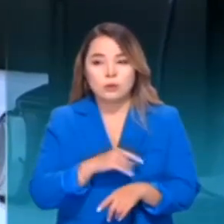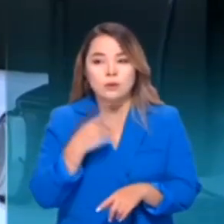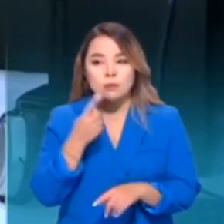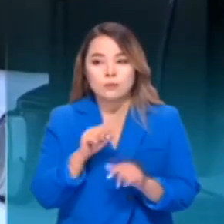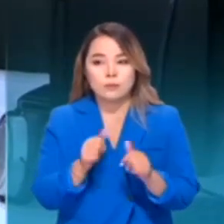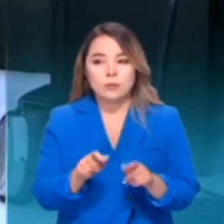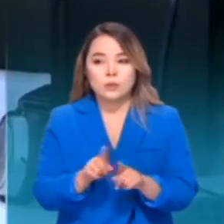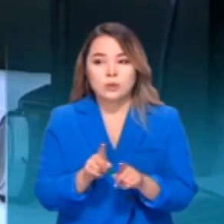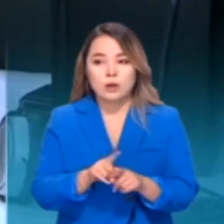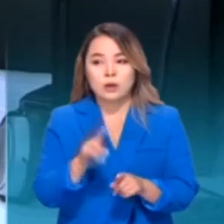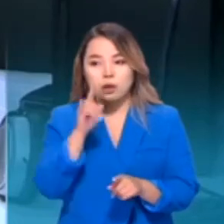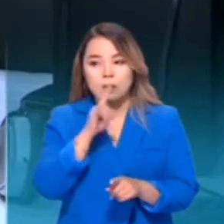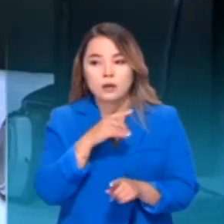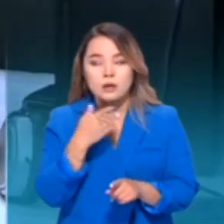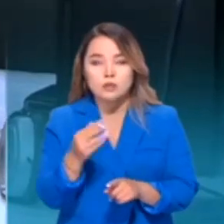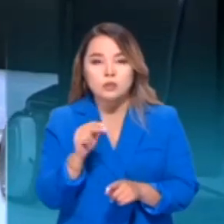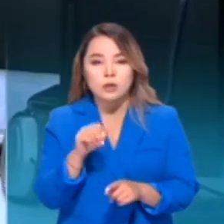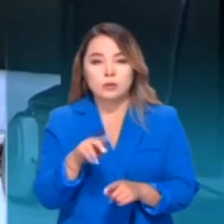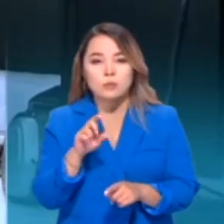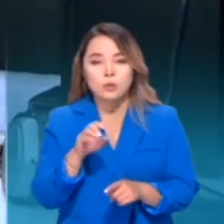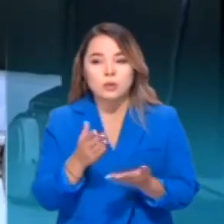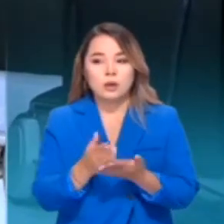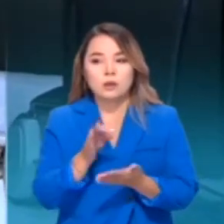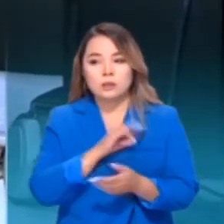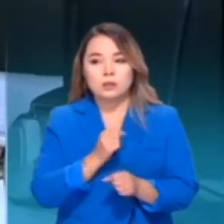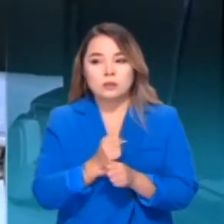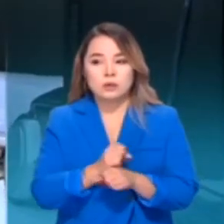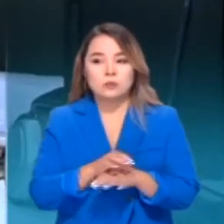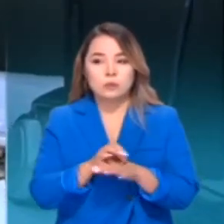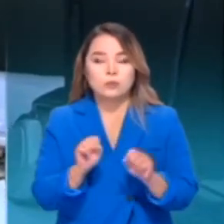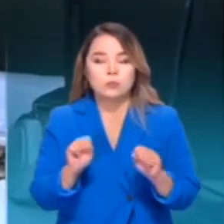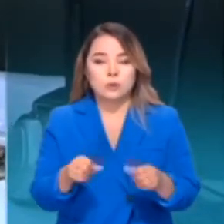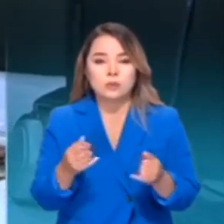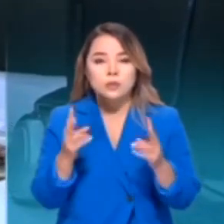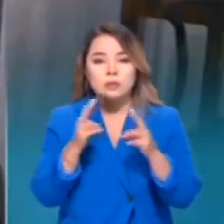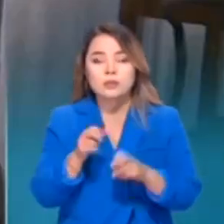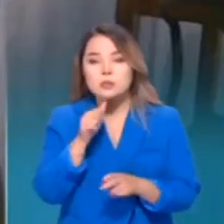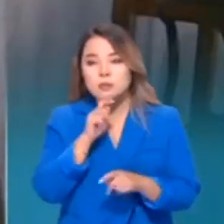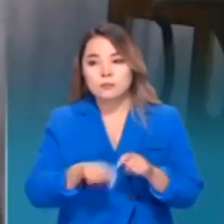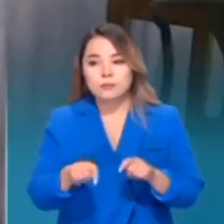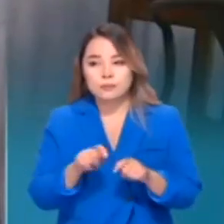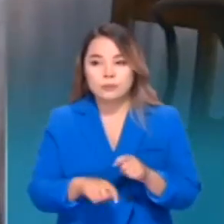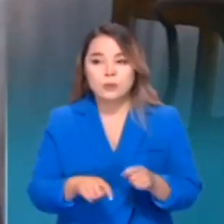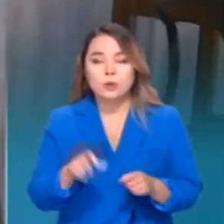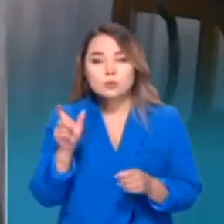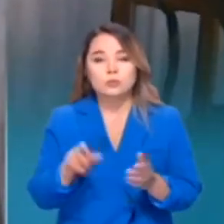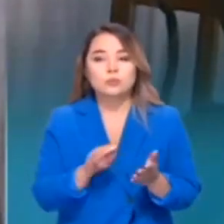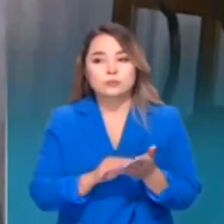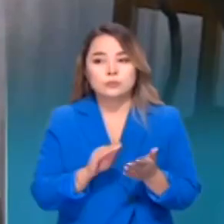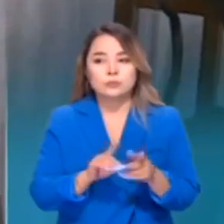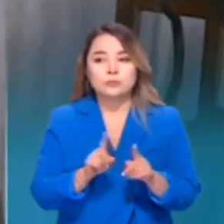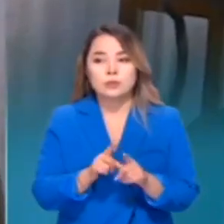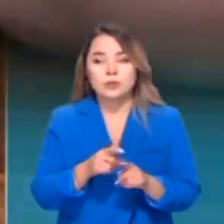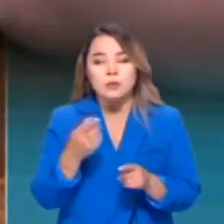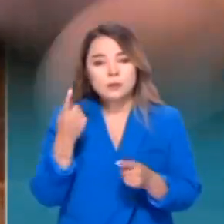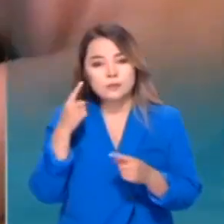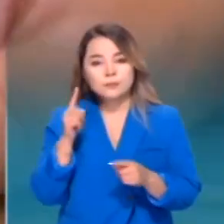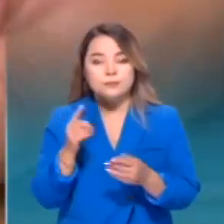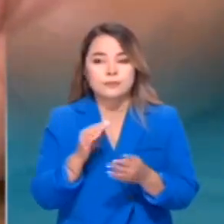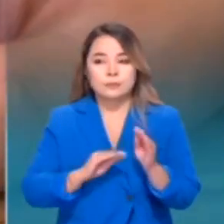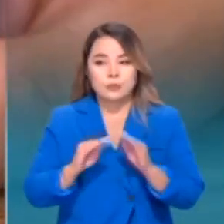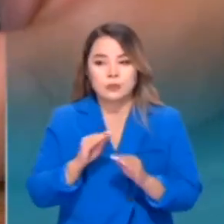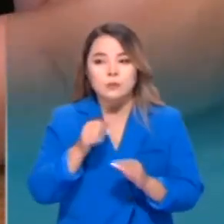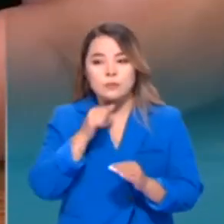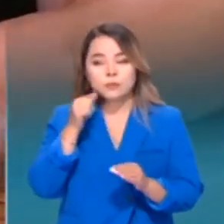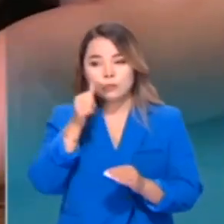қаптап кетті. Ал қазақстандықтар чатботтарды қандай пайдалы бағыттарда қолданып жүр? Зерттеп көрейік. Журналист Марғұл Нақаның жасанды интеллектке қызығушылығы